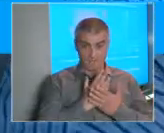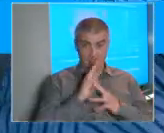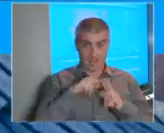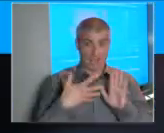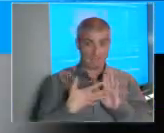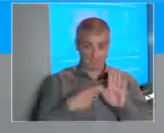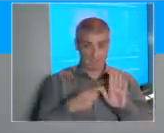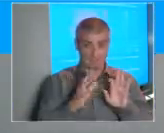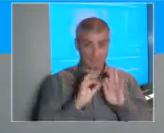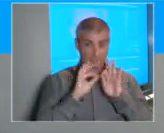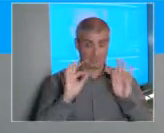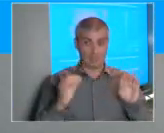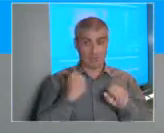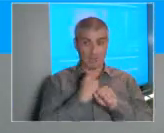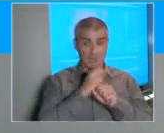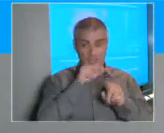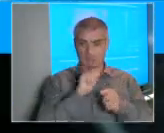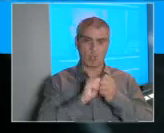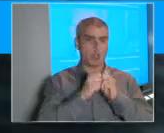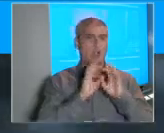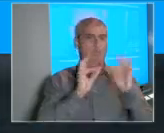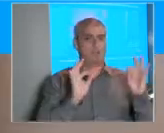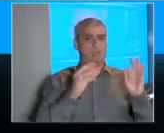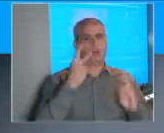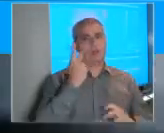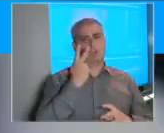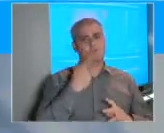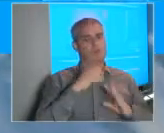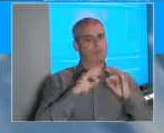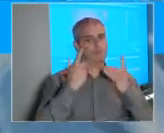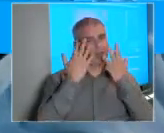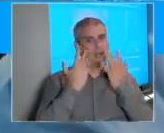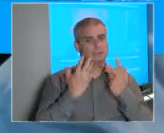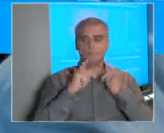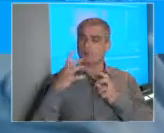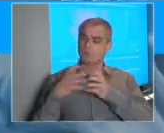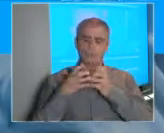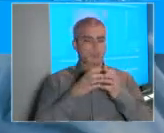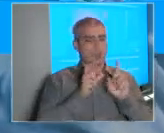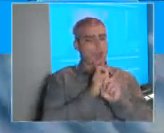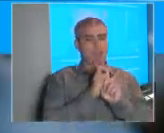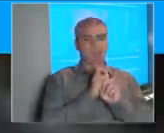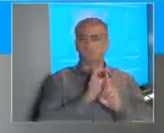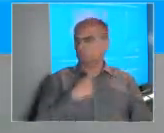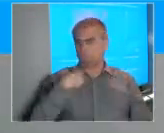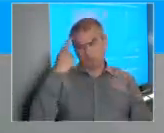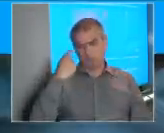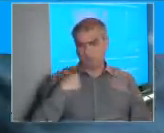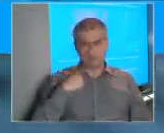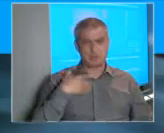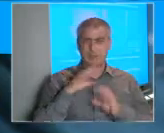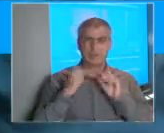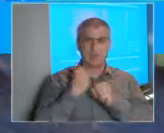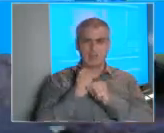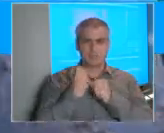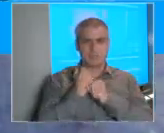המדגם נתחיל לעסוק בזה, או שבהתחלה אנחנו כמובן נתחיל לספור למי יש גוש חוסם? לדעתי, מה שאנחנו נתחיל לעשות